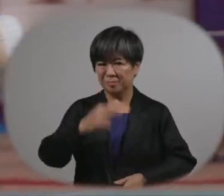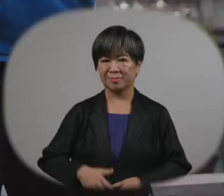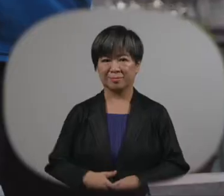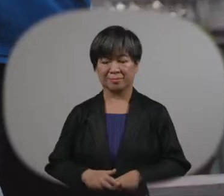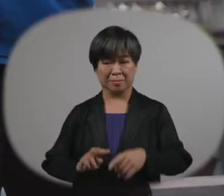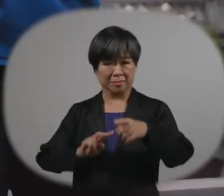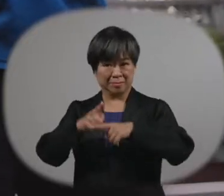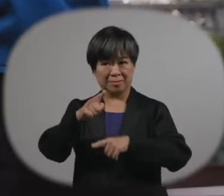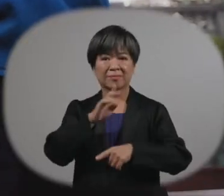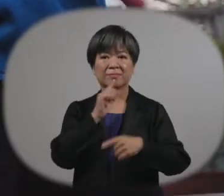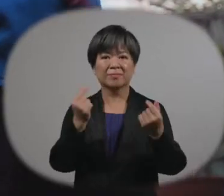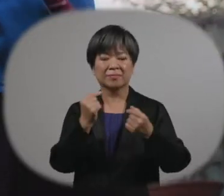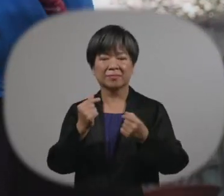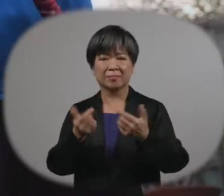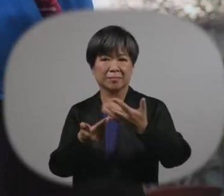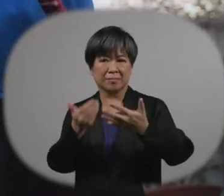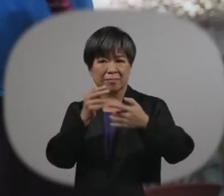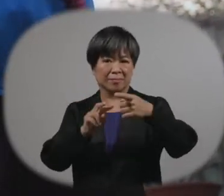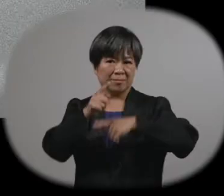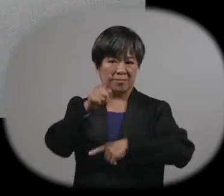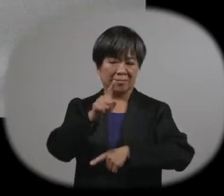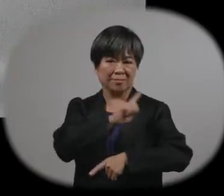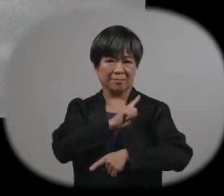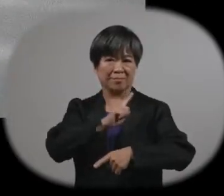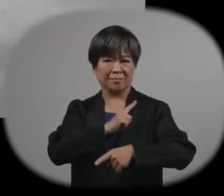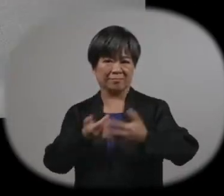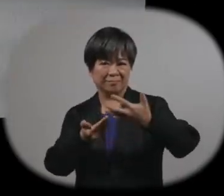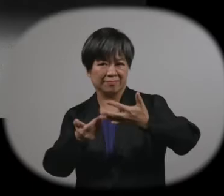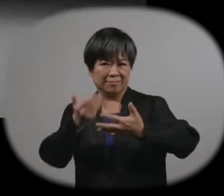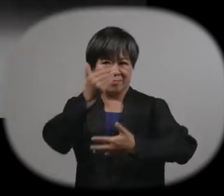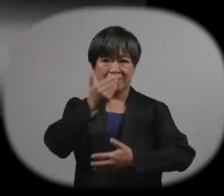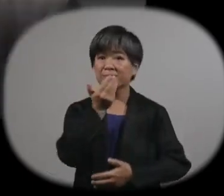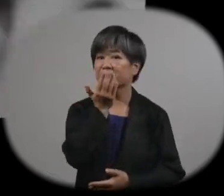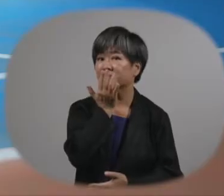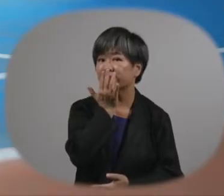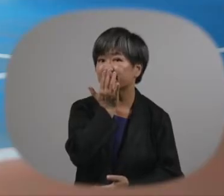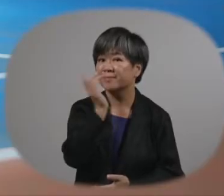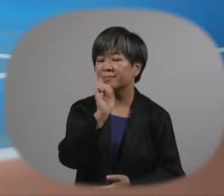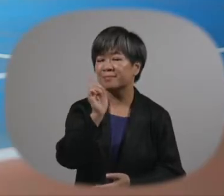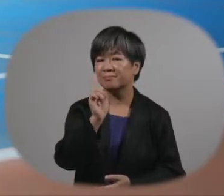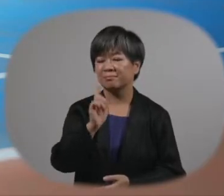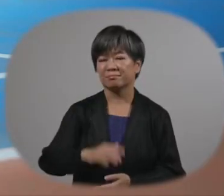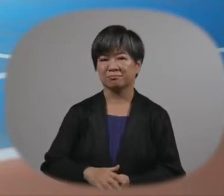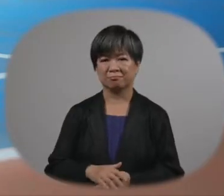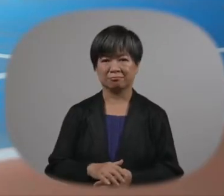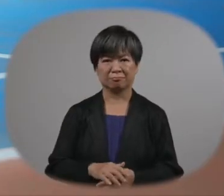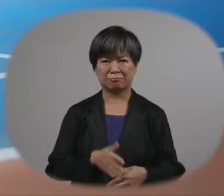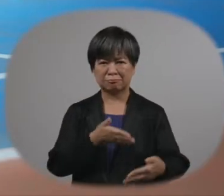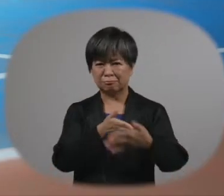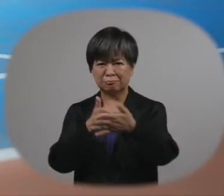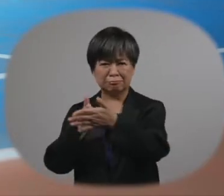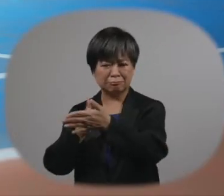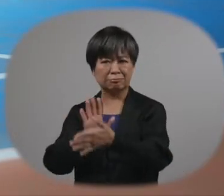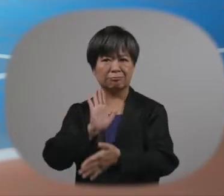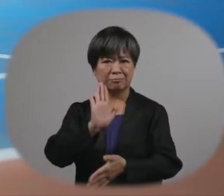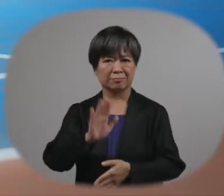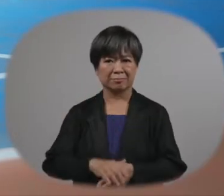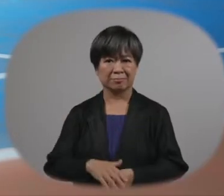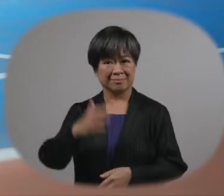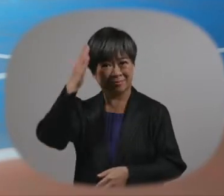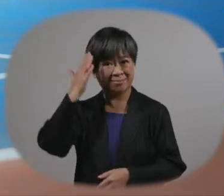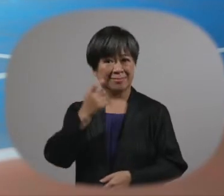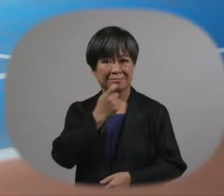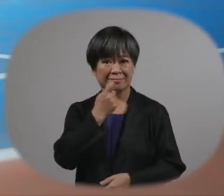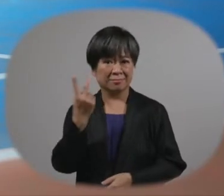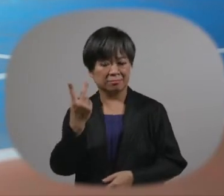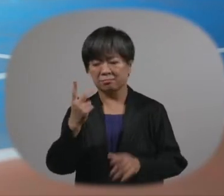耀是指跨耀、超越自己，色彩是因为你经历了种种困难，不是只有黑白，也